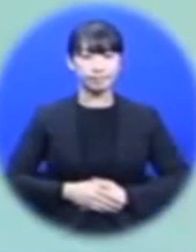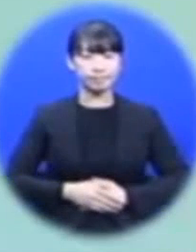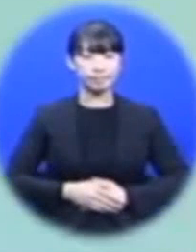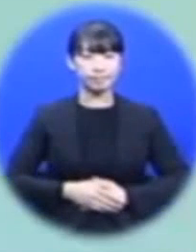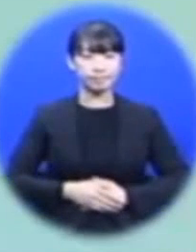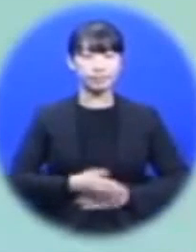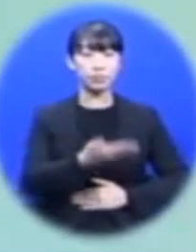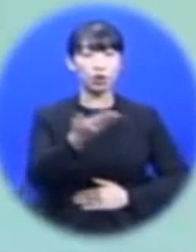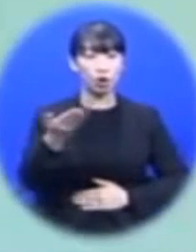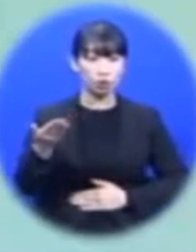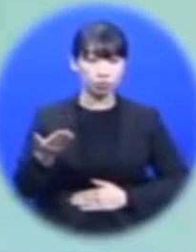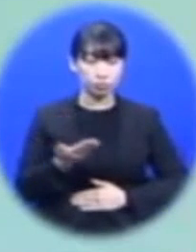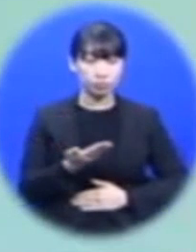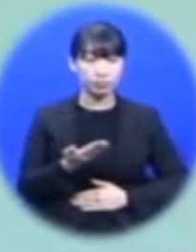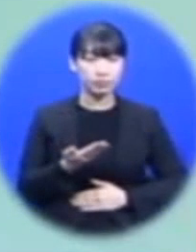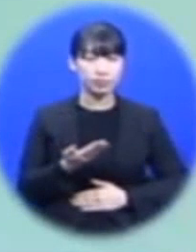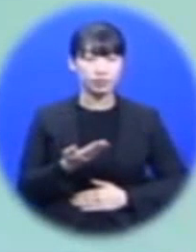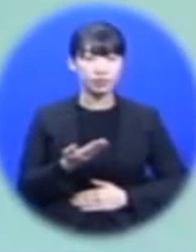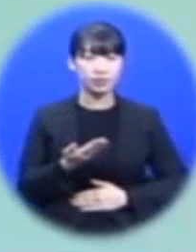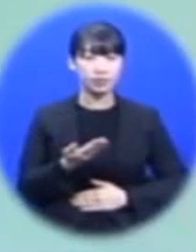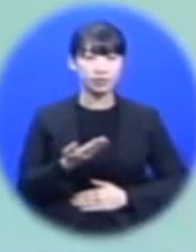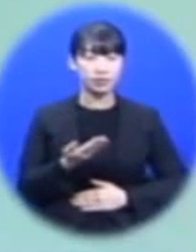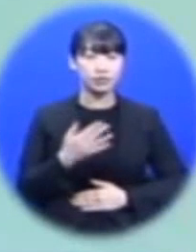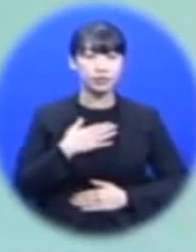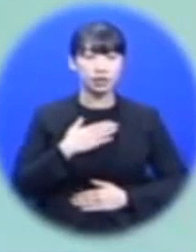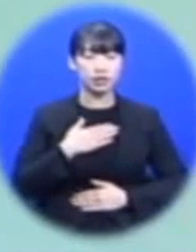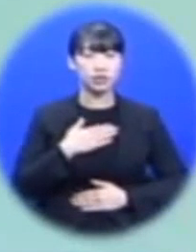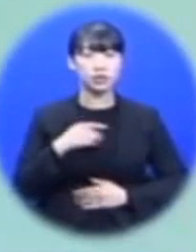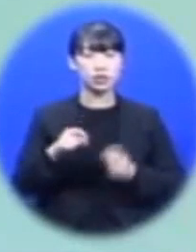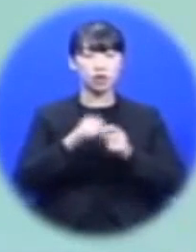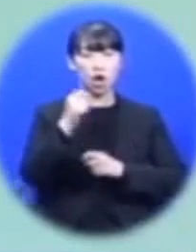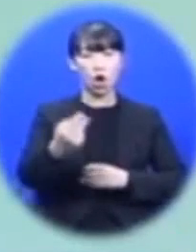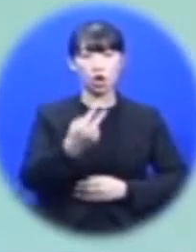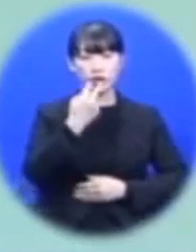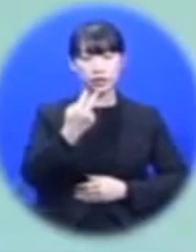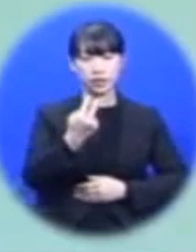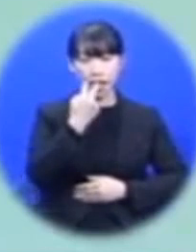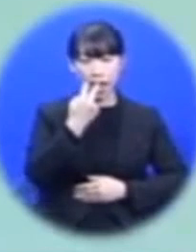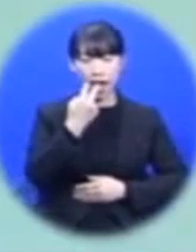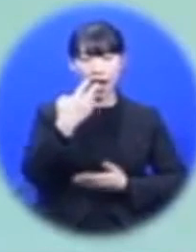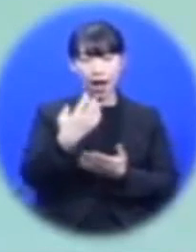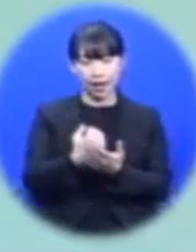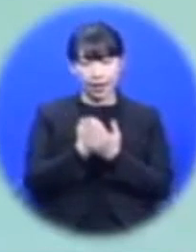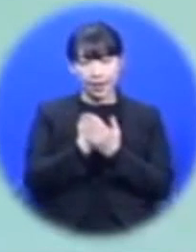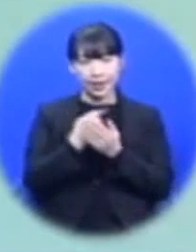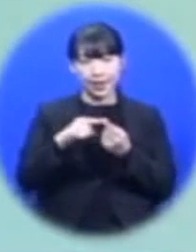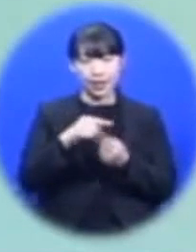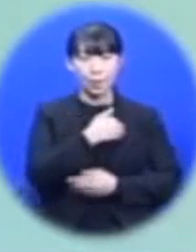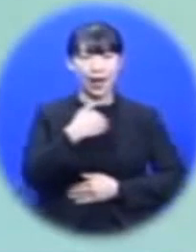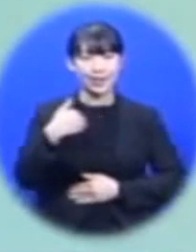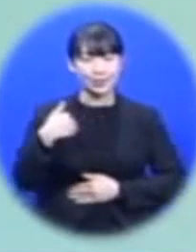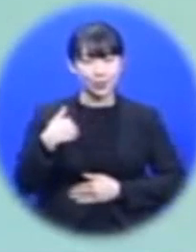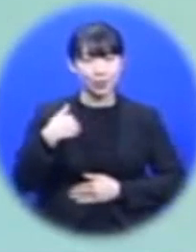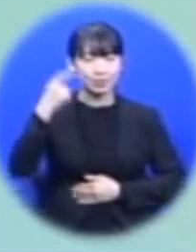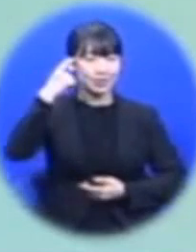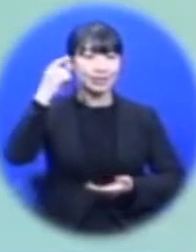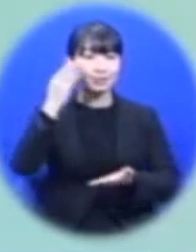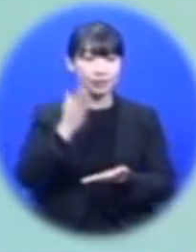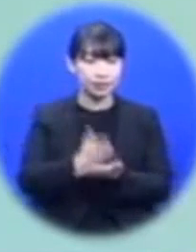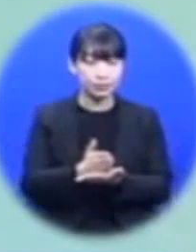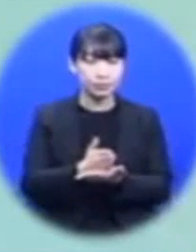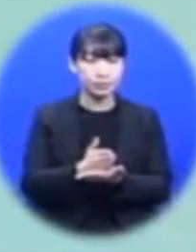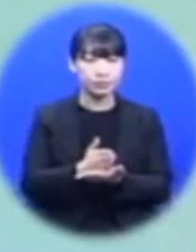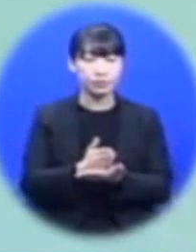여러분 우리가 내게 나는 영생을 얻었다는 것에 만족하지 말고 내 안에 있는이